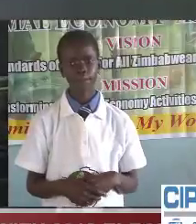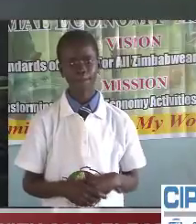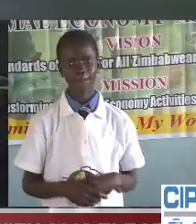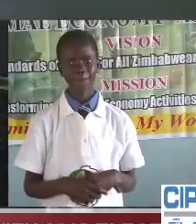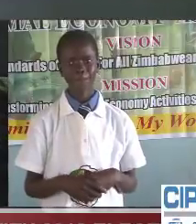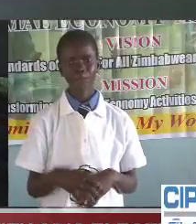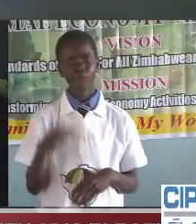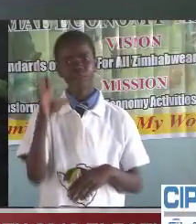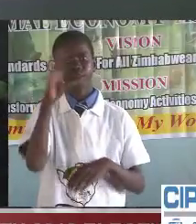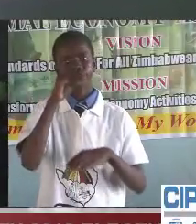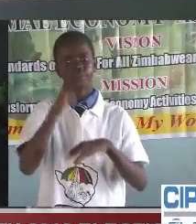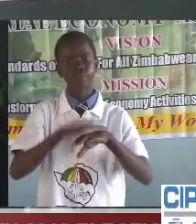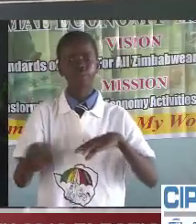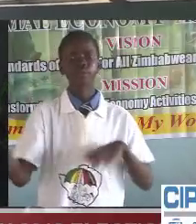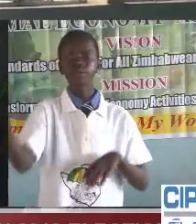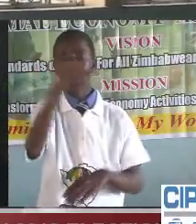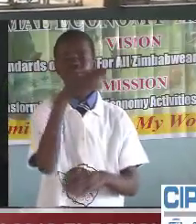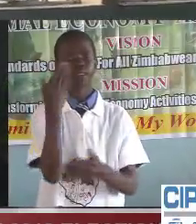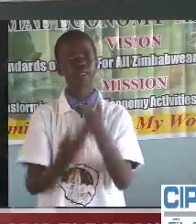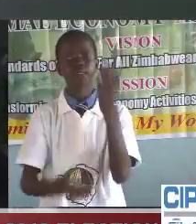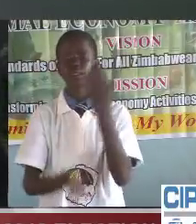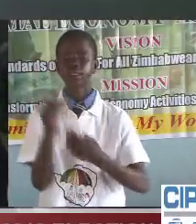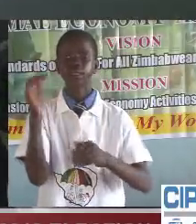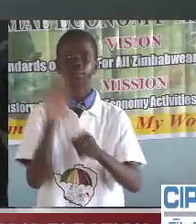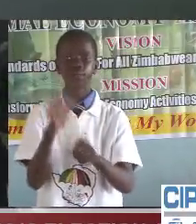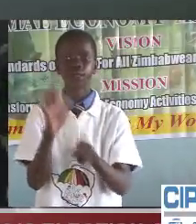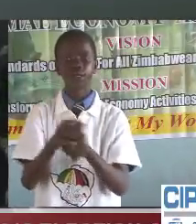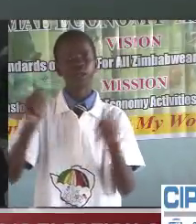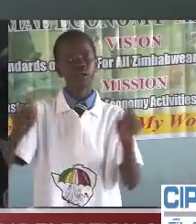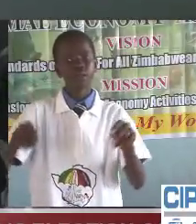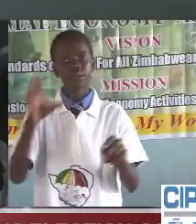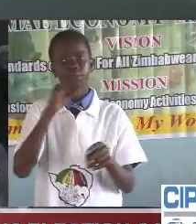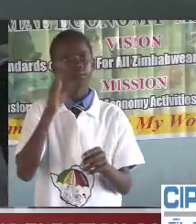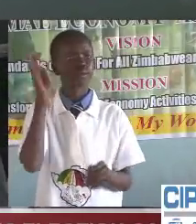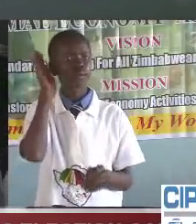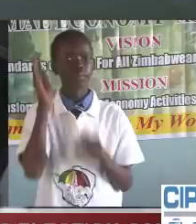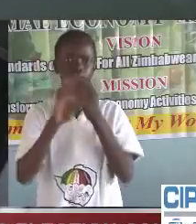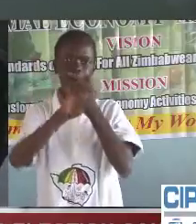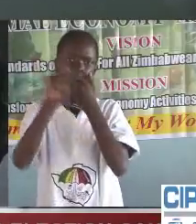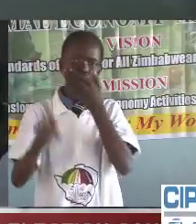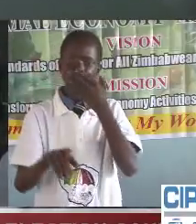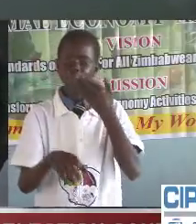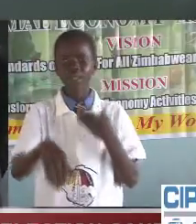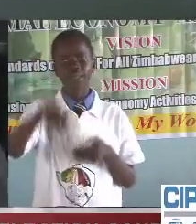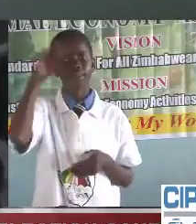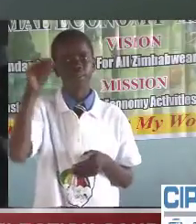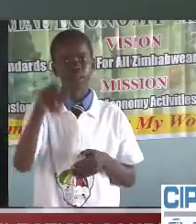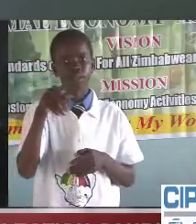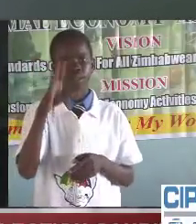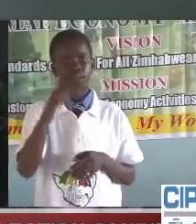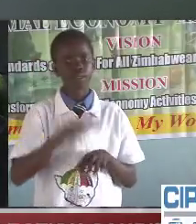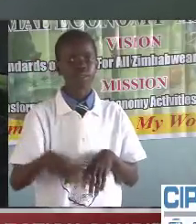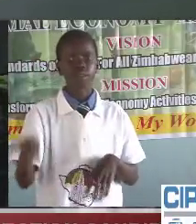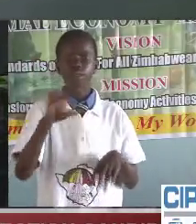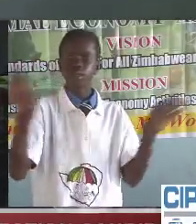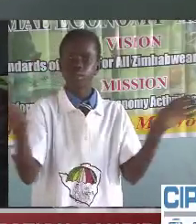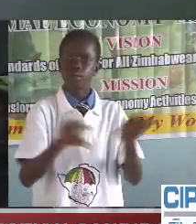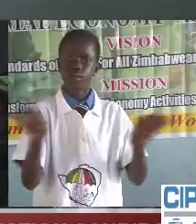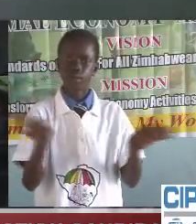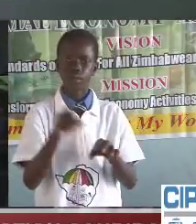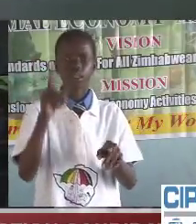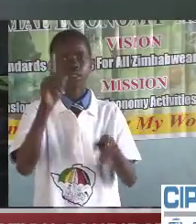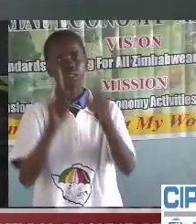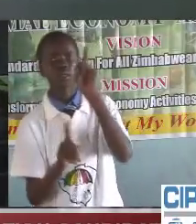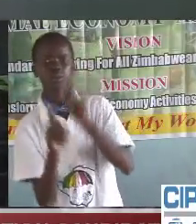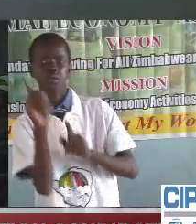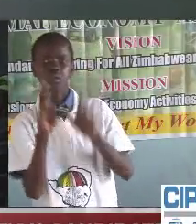tichingova vanhu vanongotambura zvino ike zvino tiri kunzwa kuti Zimbabwe is open for business